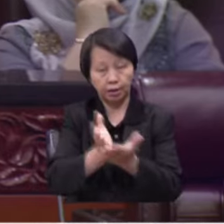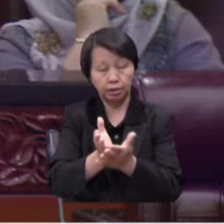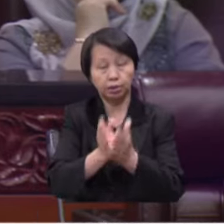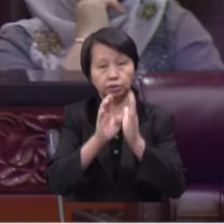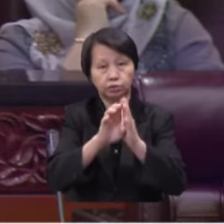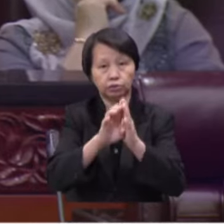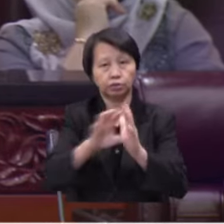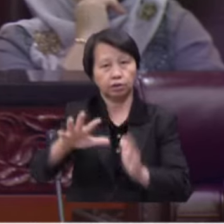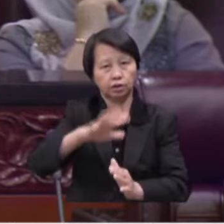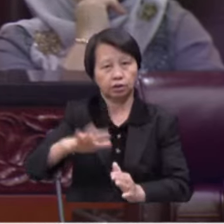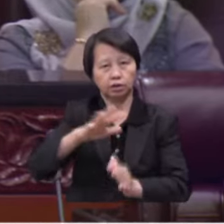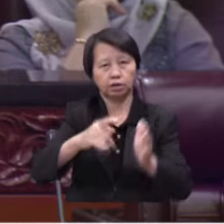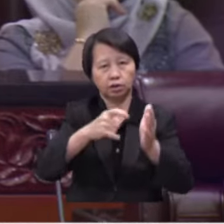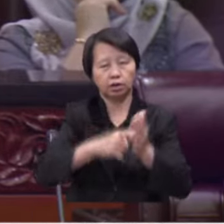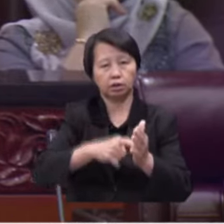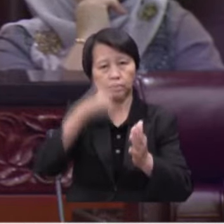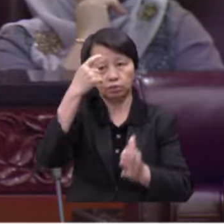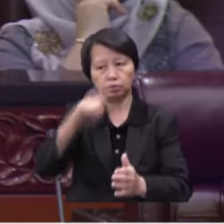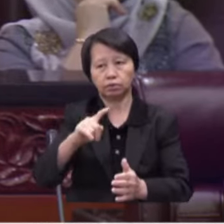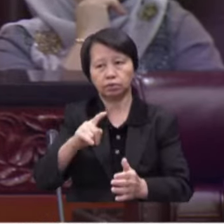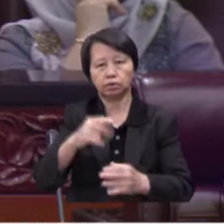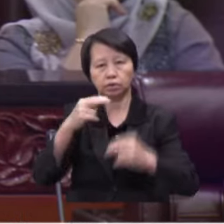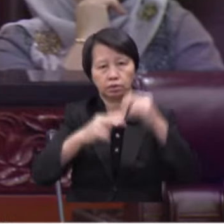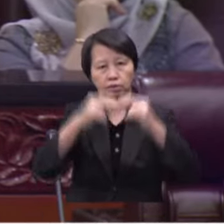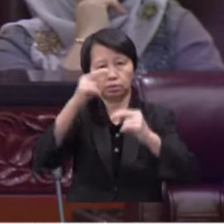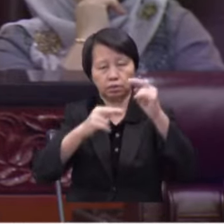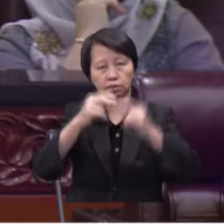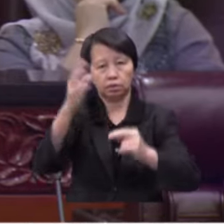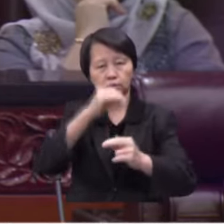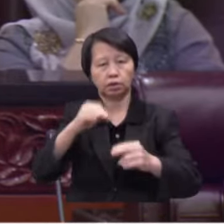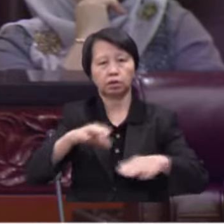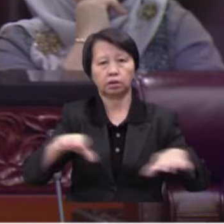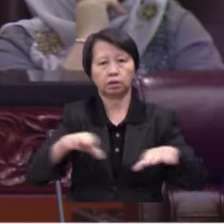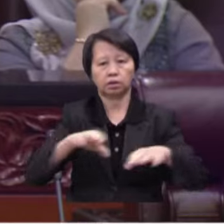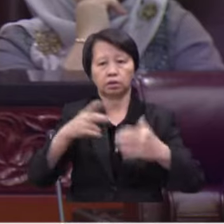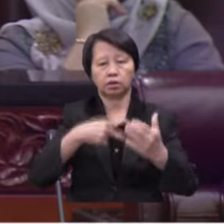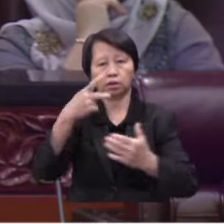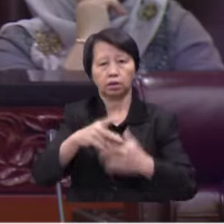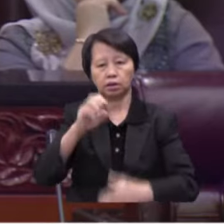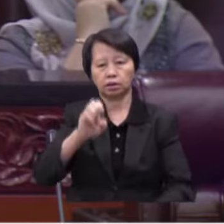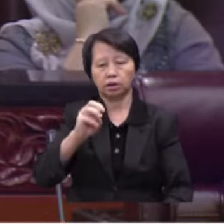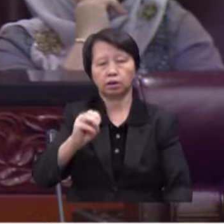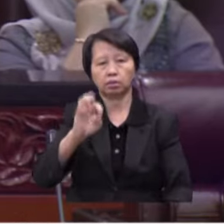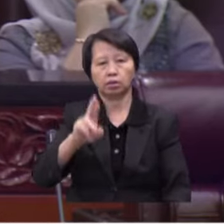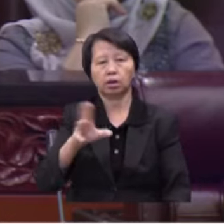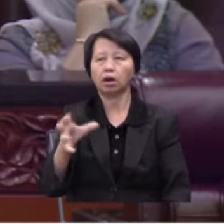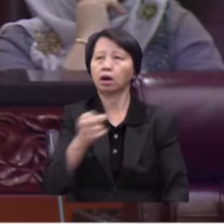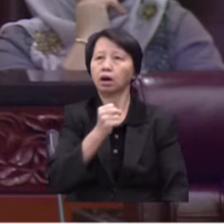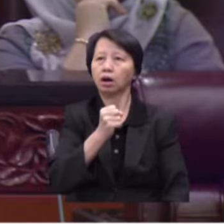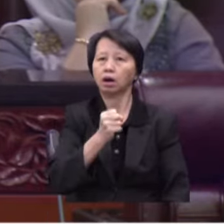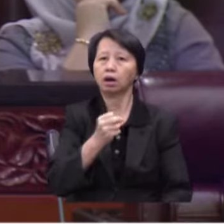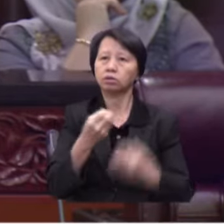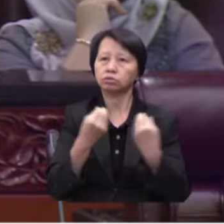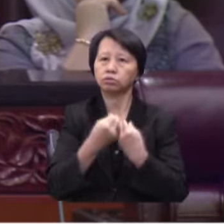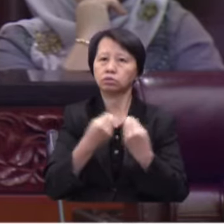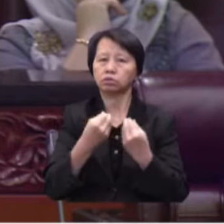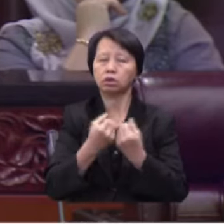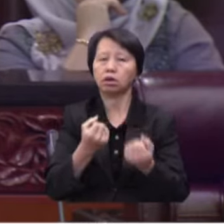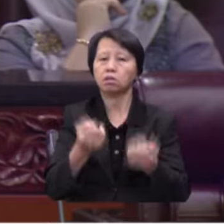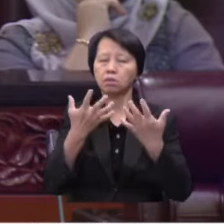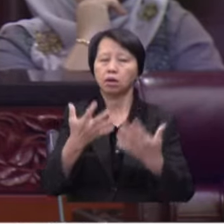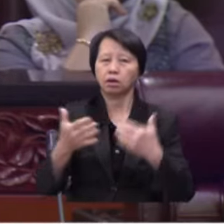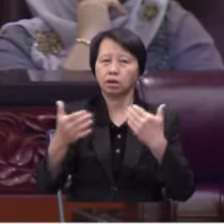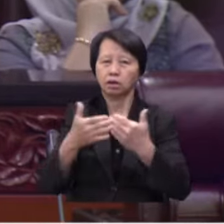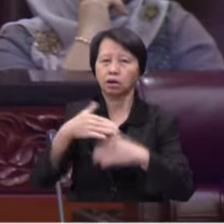dianggakan keperluan untuk Membina dan juga melaksanakan program Ima ini mengambil jumlah sebanyak